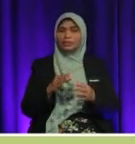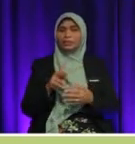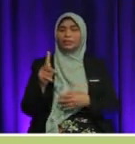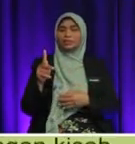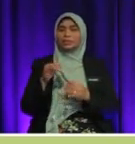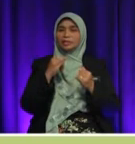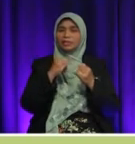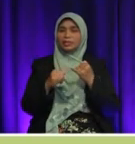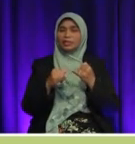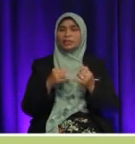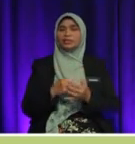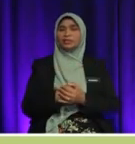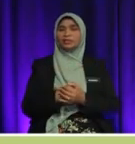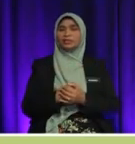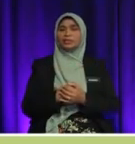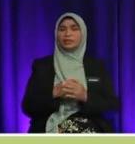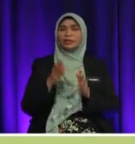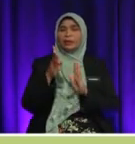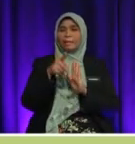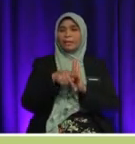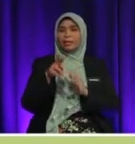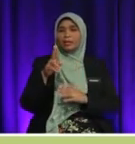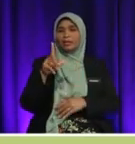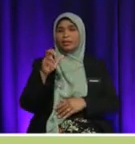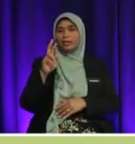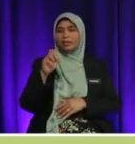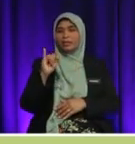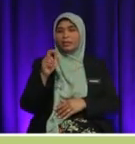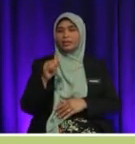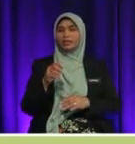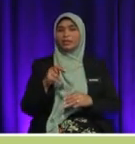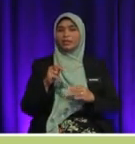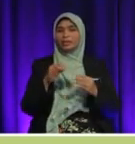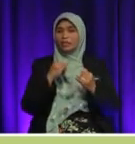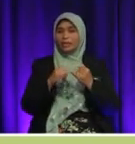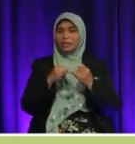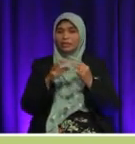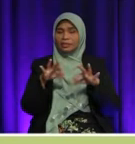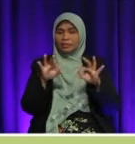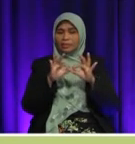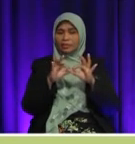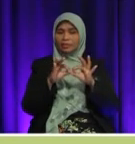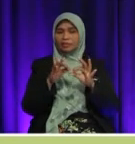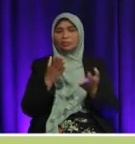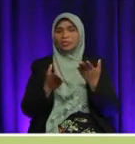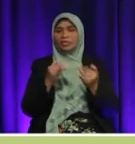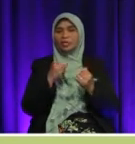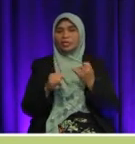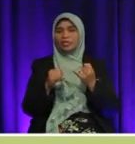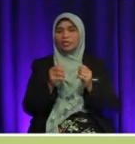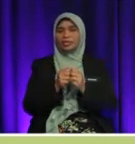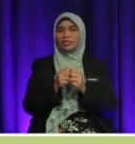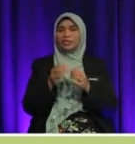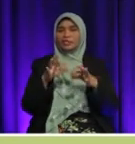yang terakhir, yang kelima adalah peleraian, di mana pengakhiran cerita sama ada diakhiri dengan cerita gembira